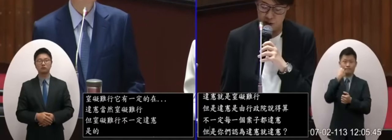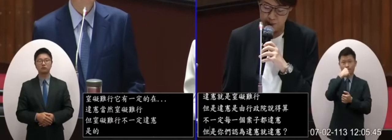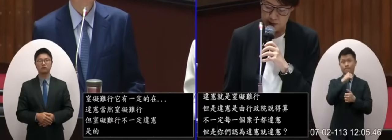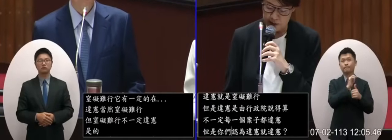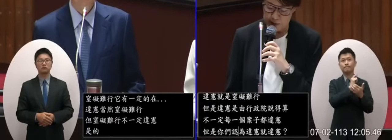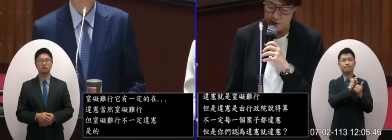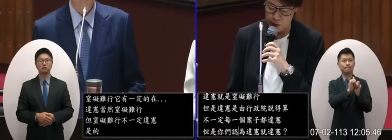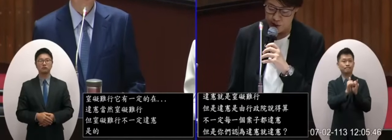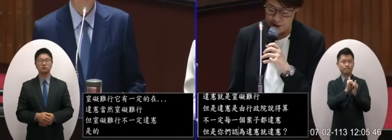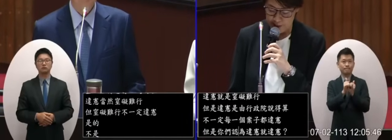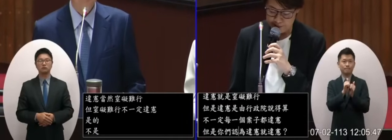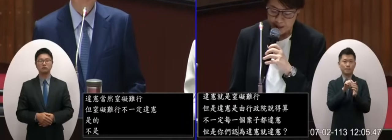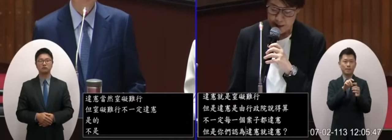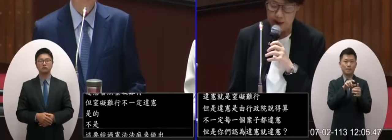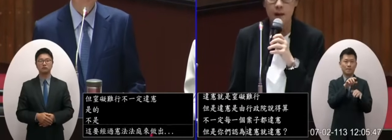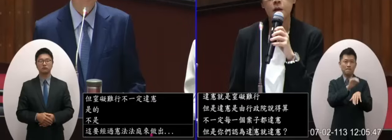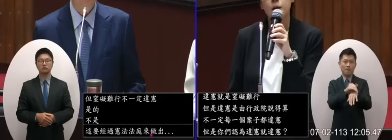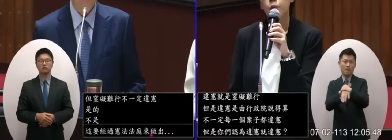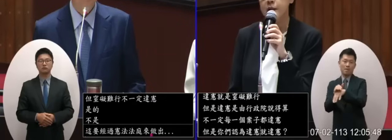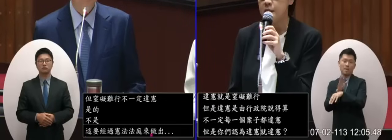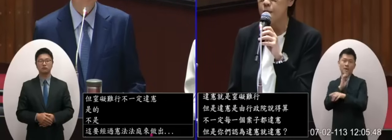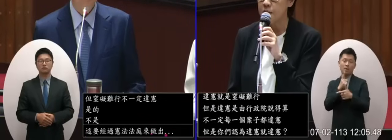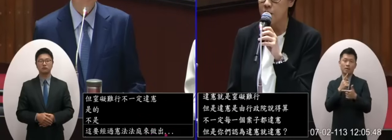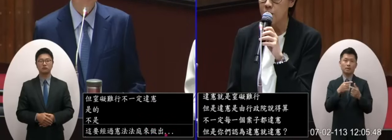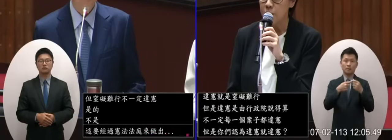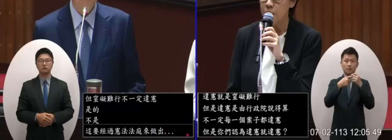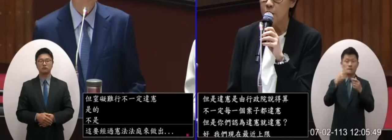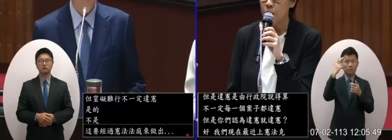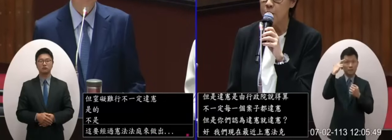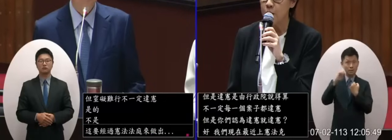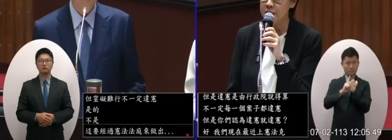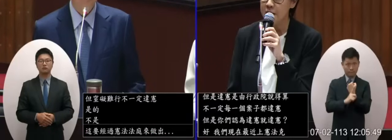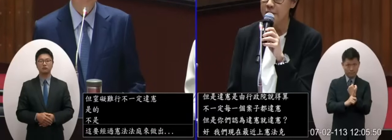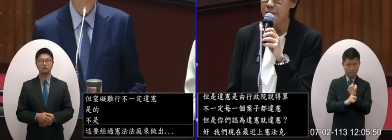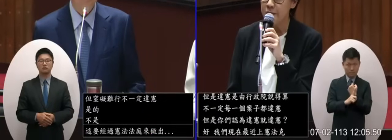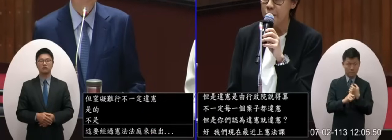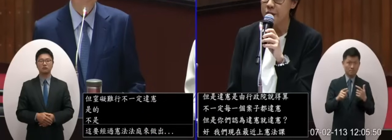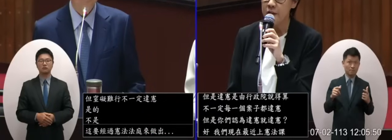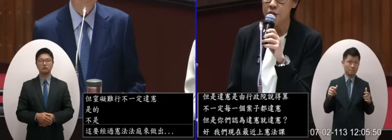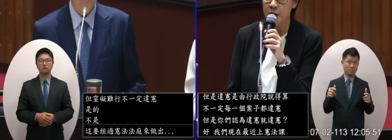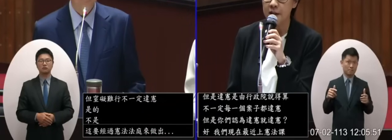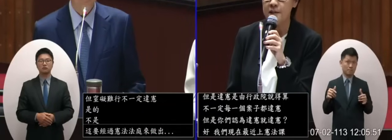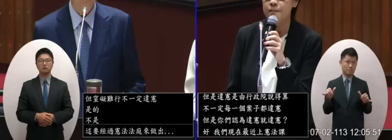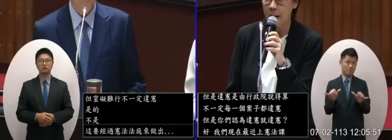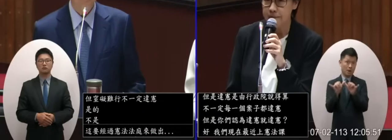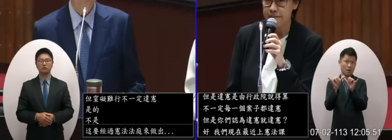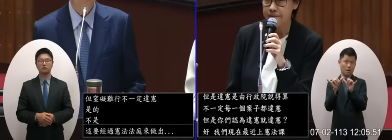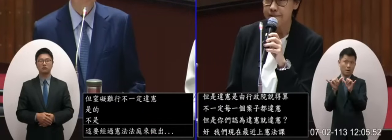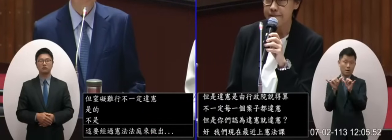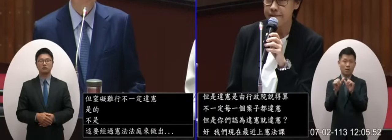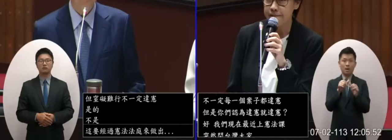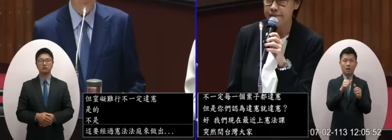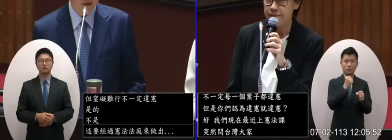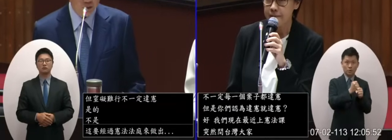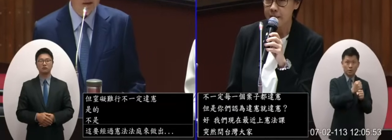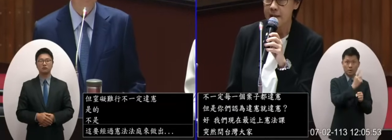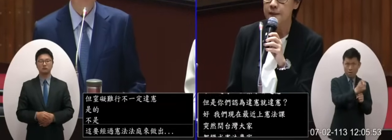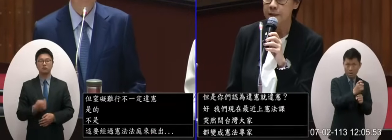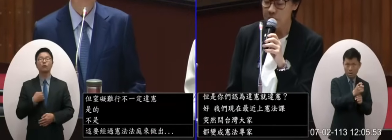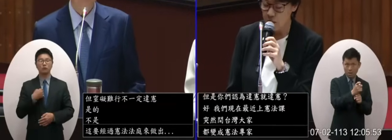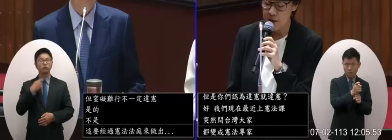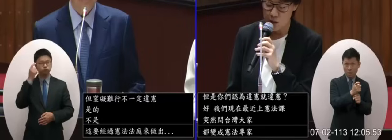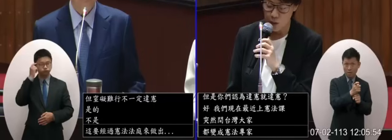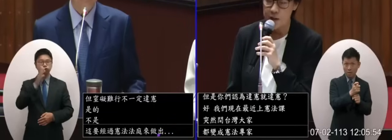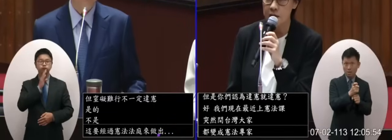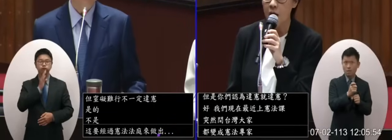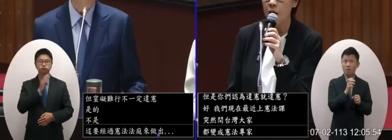都在变成宪法专家。第一，违宪不等违宪就一定挚爱难行吗？ 我们认为是。